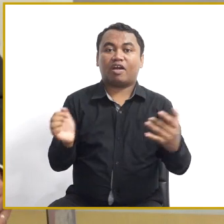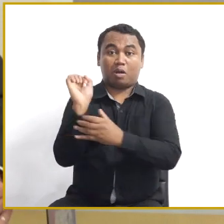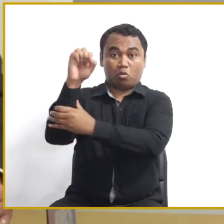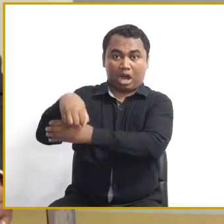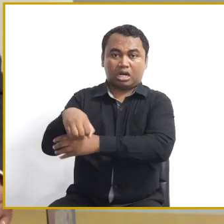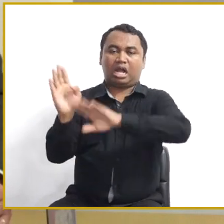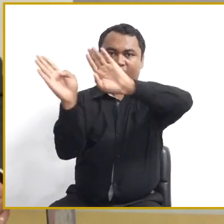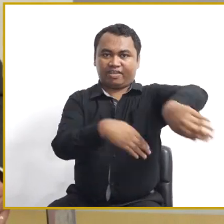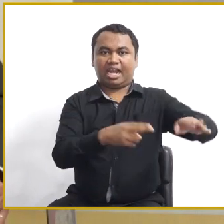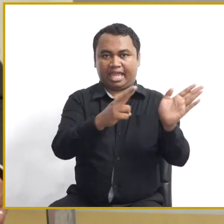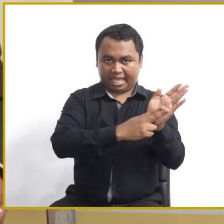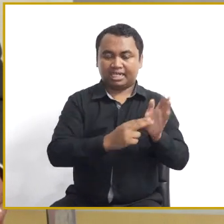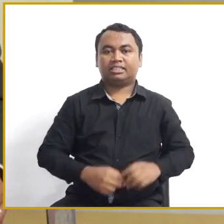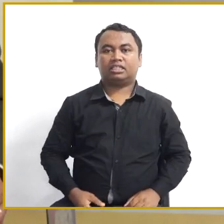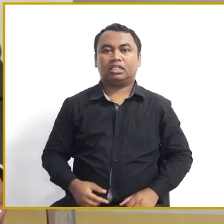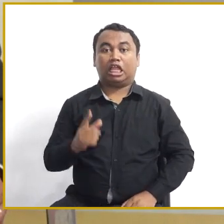UTV ayuzanya miadu.